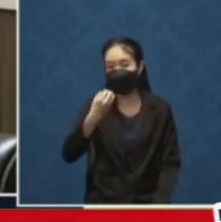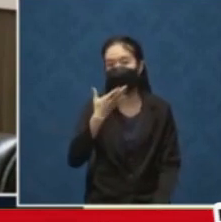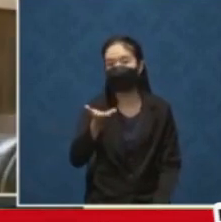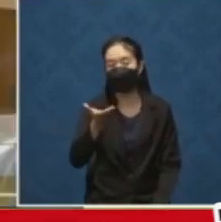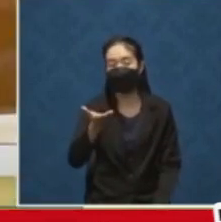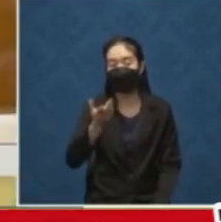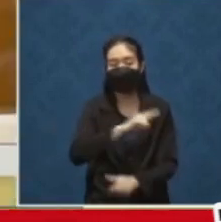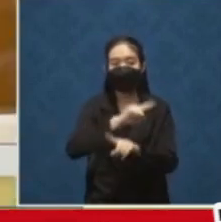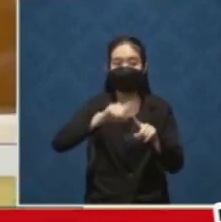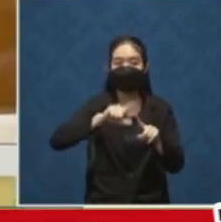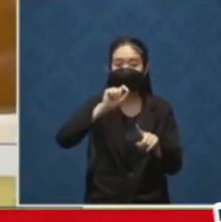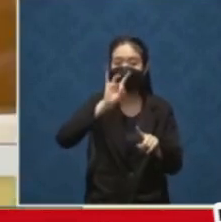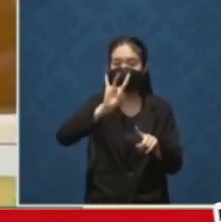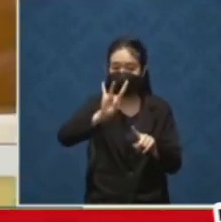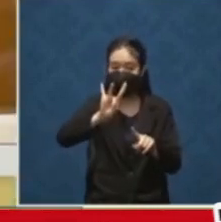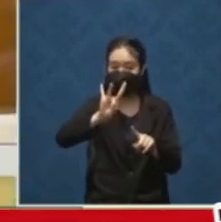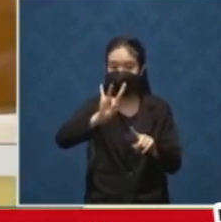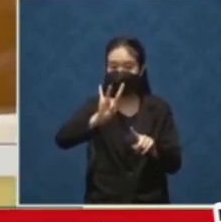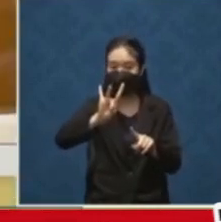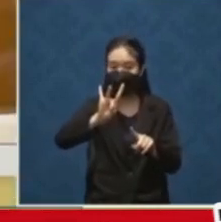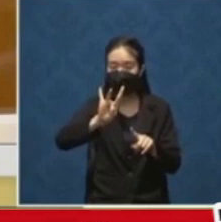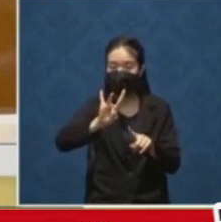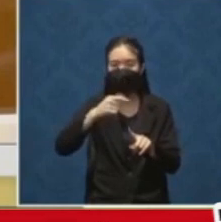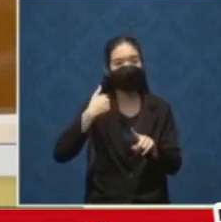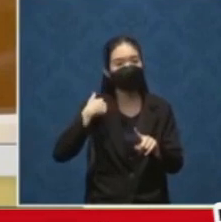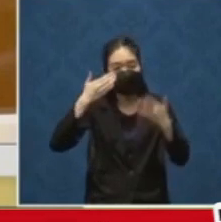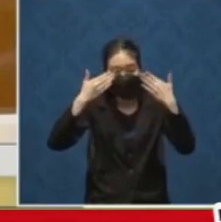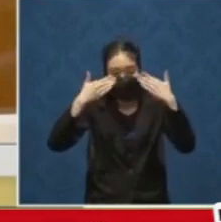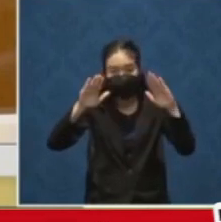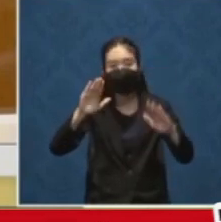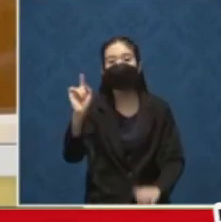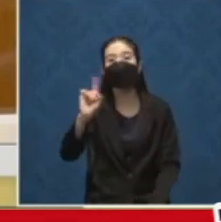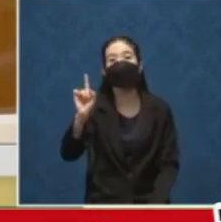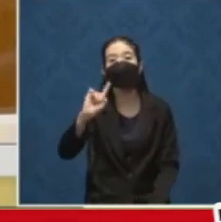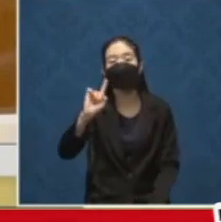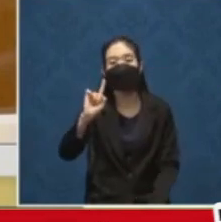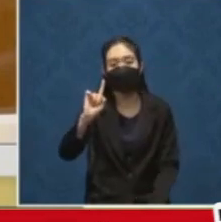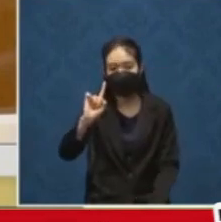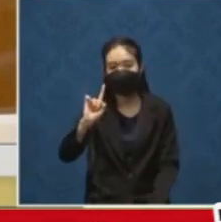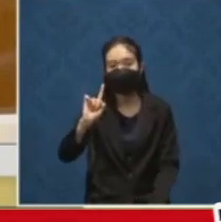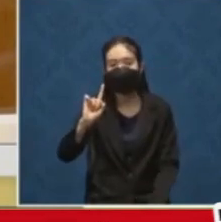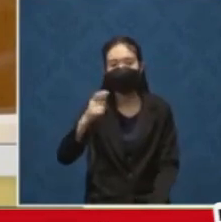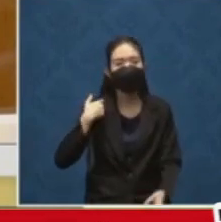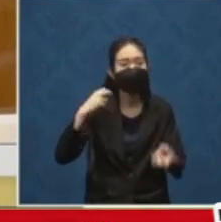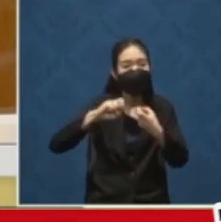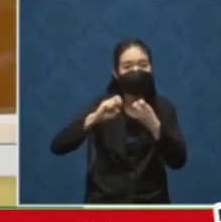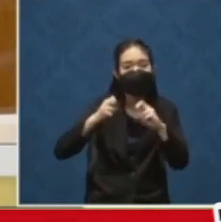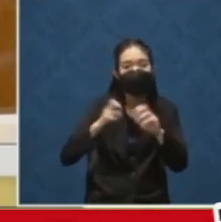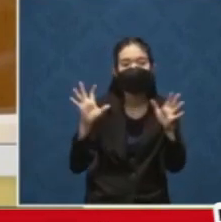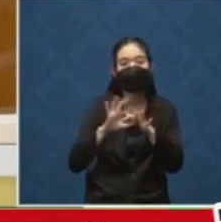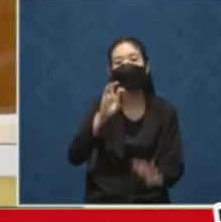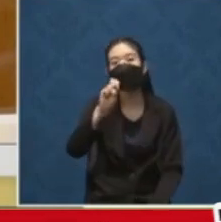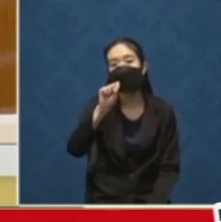ชิกทานได้เกราวใวนที่ 18 ก็มีโพว์ใหออกมาว่า มักเป็นชุด